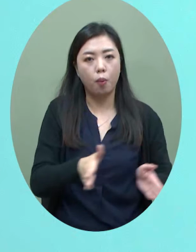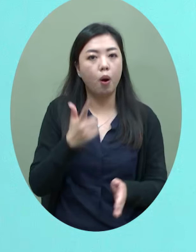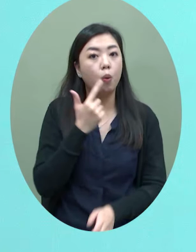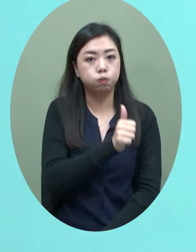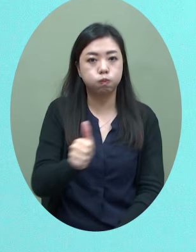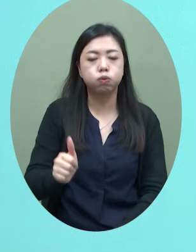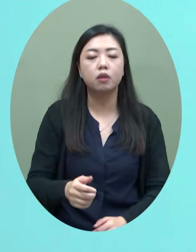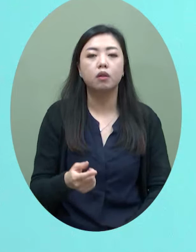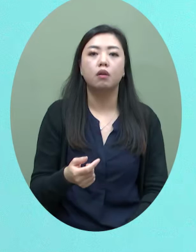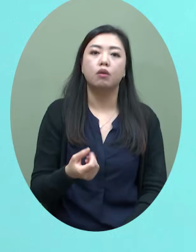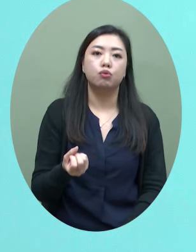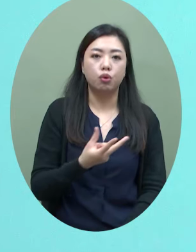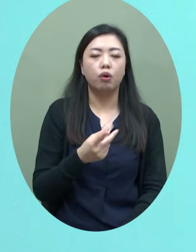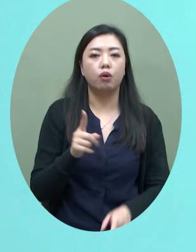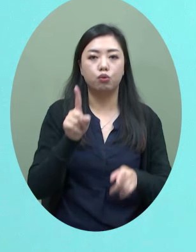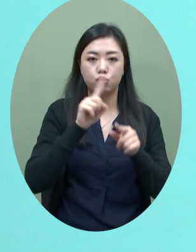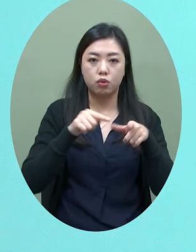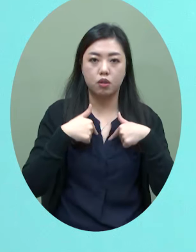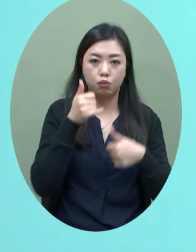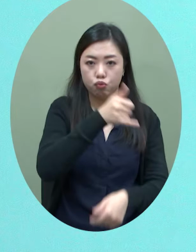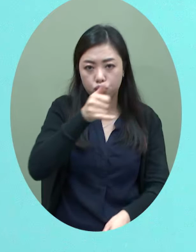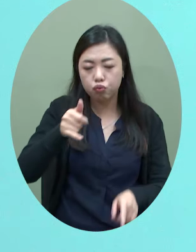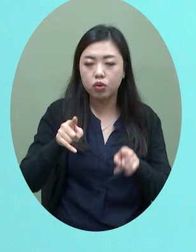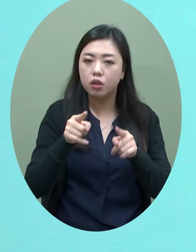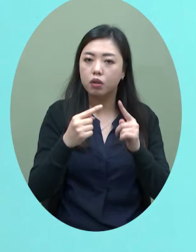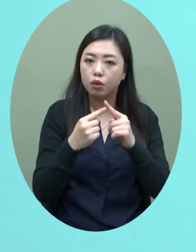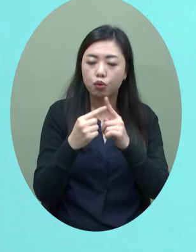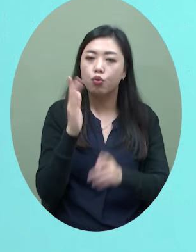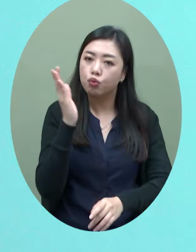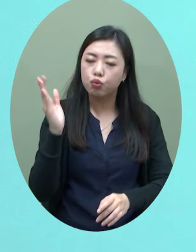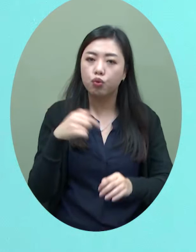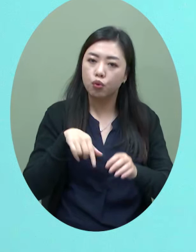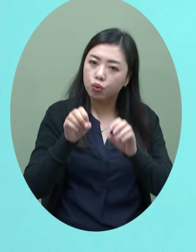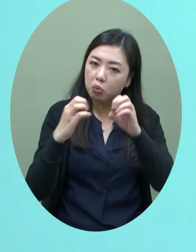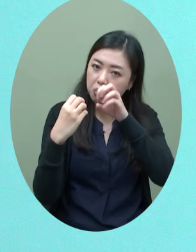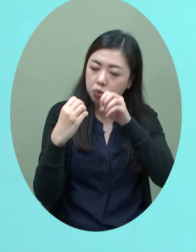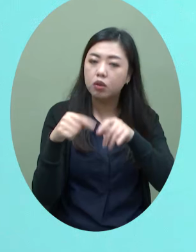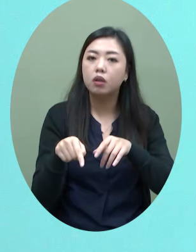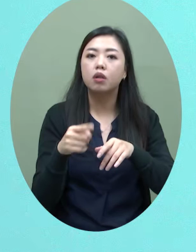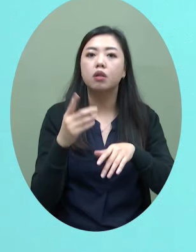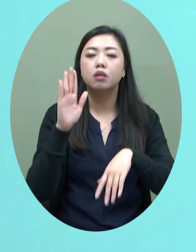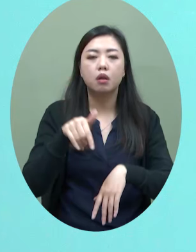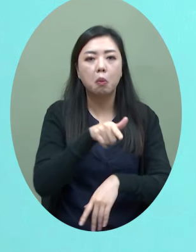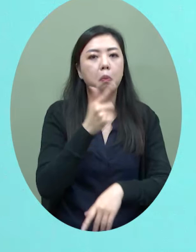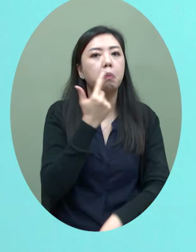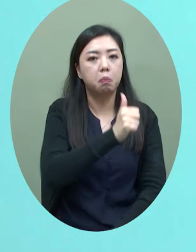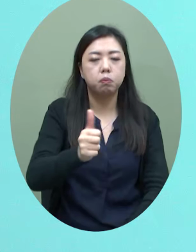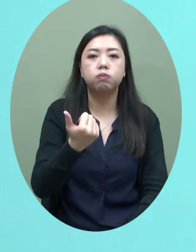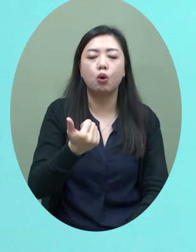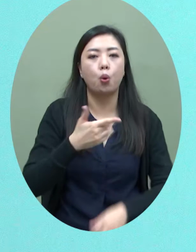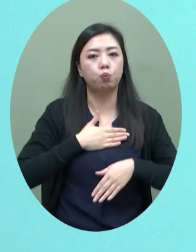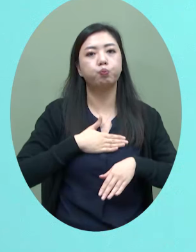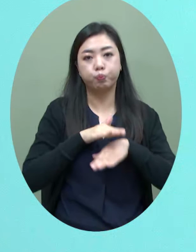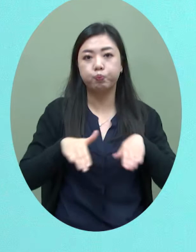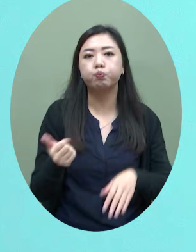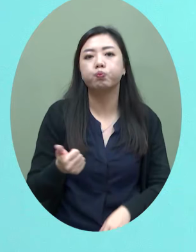利。我都同去過呢啲中心接種嘅市民傾談，大家都覺得係好順暢啊，亦都好安心